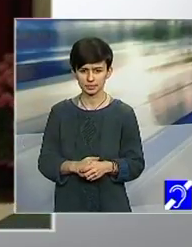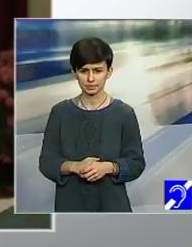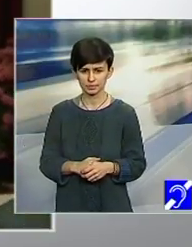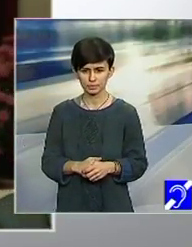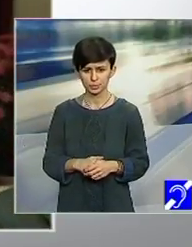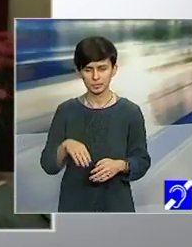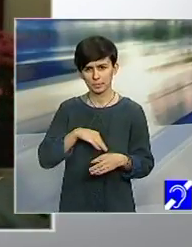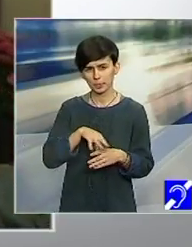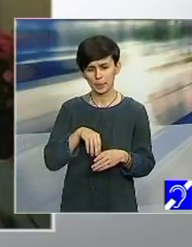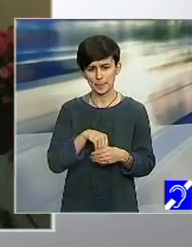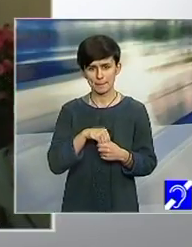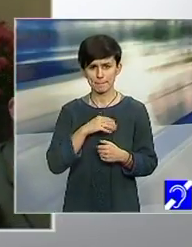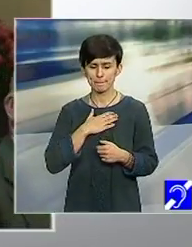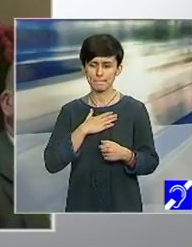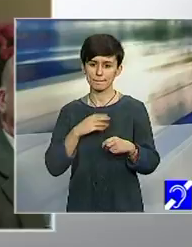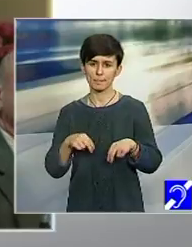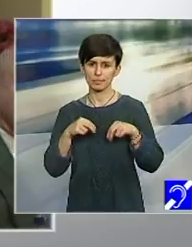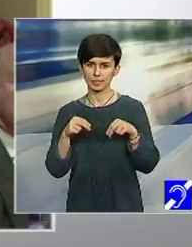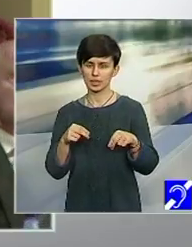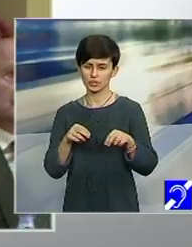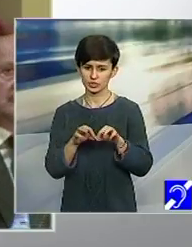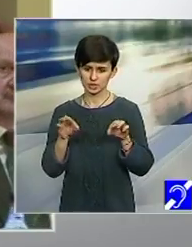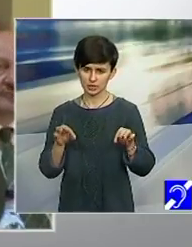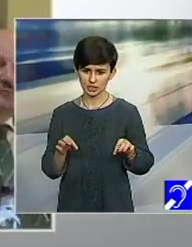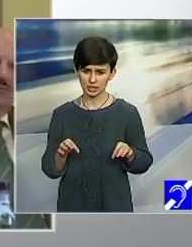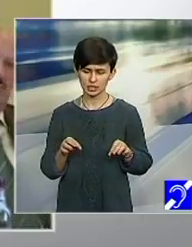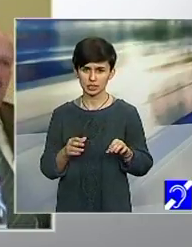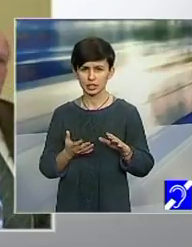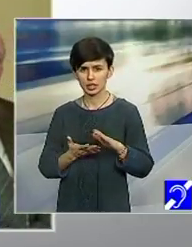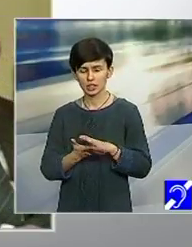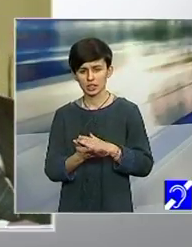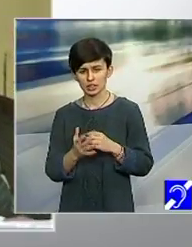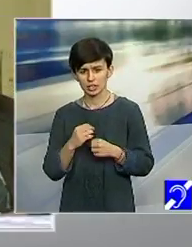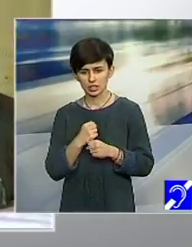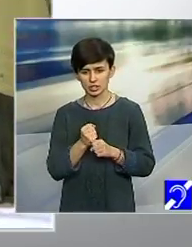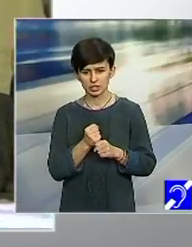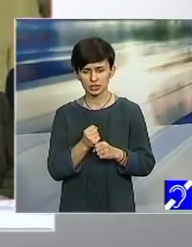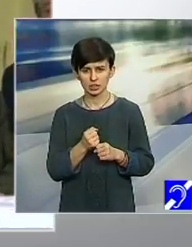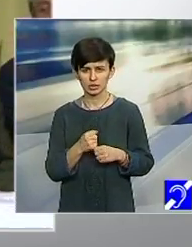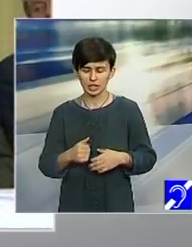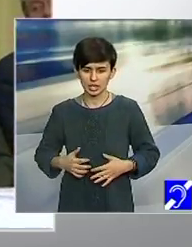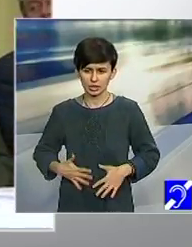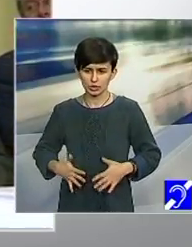Părinții mei au ajuns în lagărul din Mogilev-Podolsk, care se află în Ucraina,